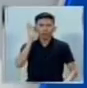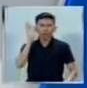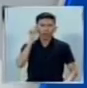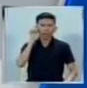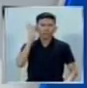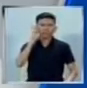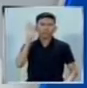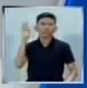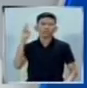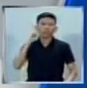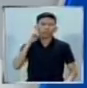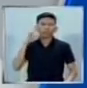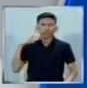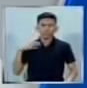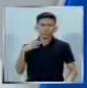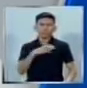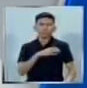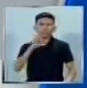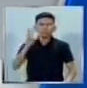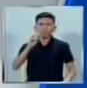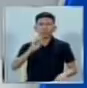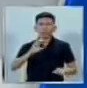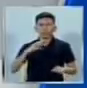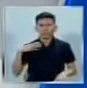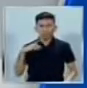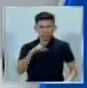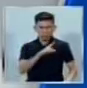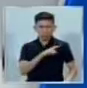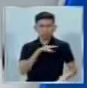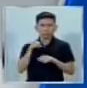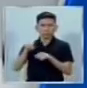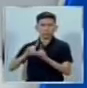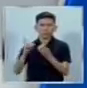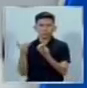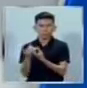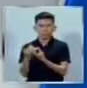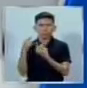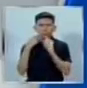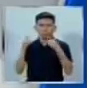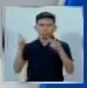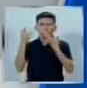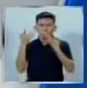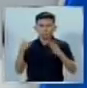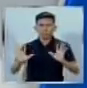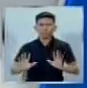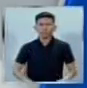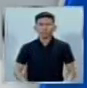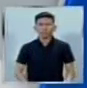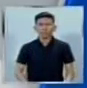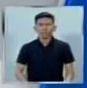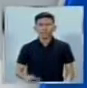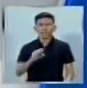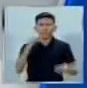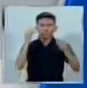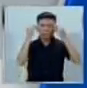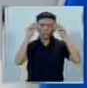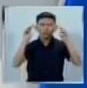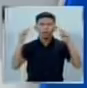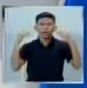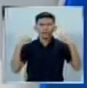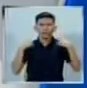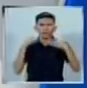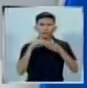at yung anim na konsehal sa naturang distrito din. Update din tayo doon sa bilangan, no? Para doon sa pagka-alkalde, nangunguna pa rin si Joy Belmonte na